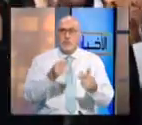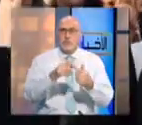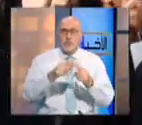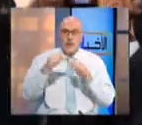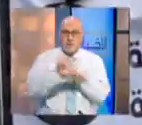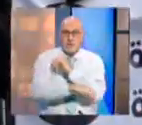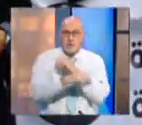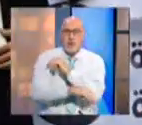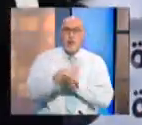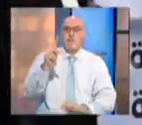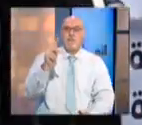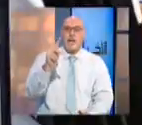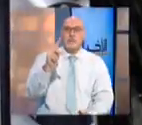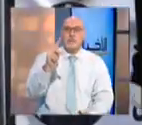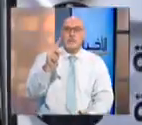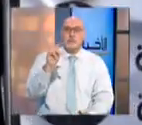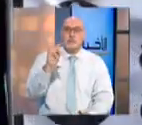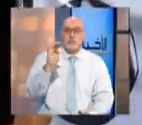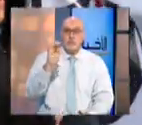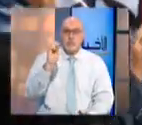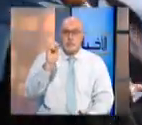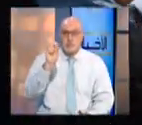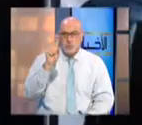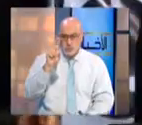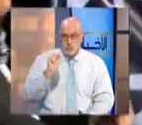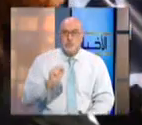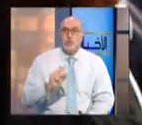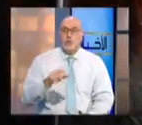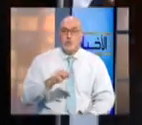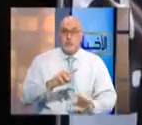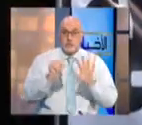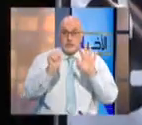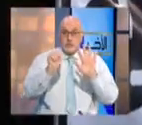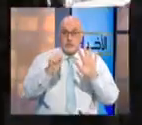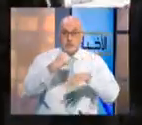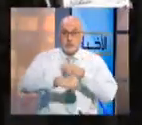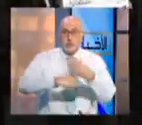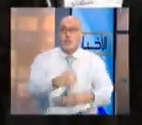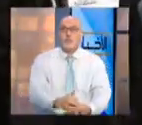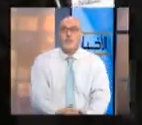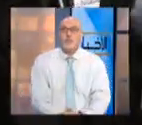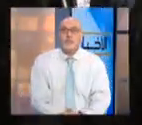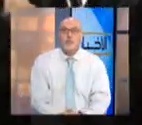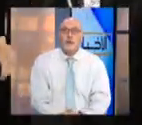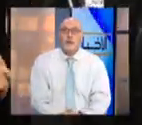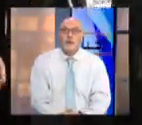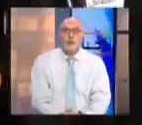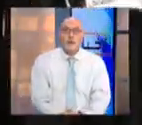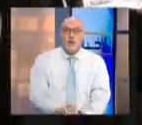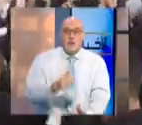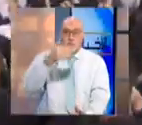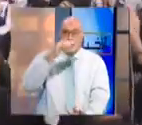للتجسس، حتى دوت فضيحة أخرى استمرت لست سنوات. إدارة ميتا أو فيسبوك